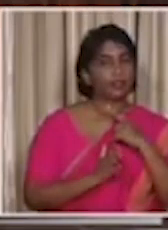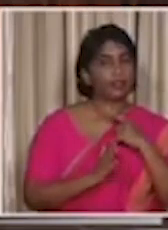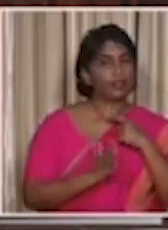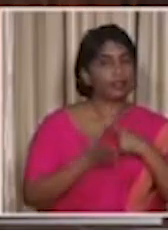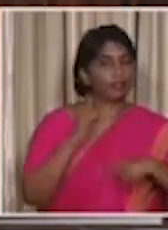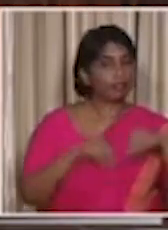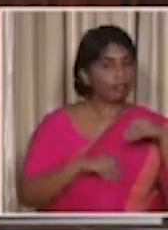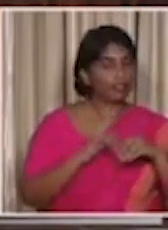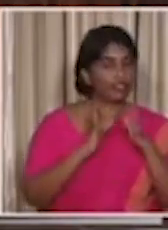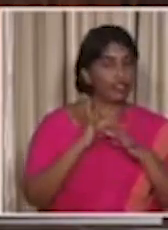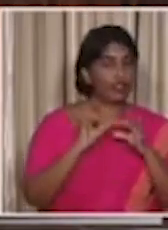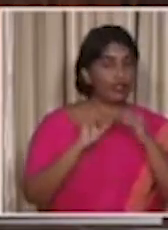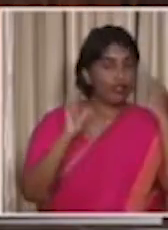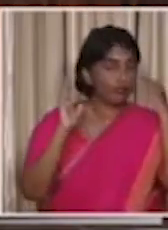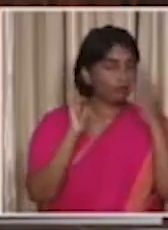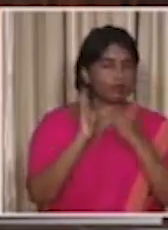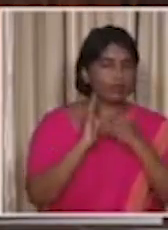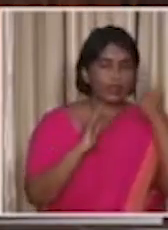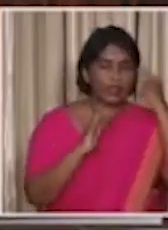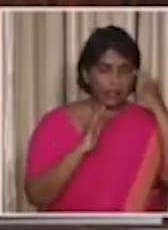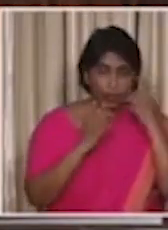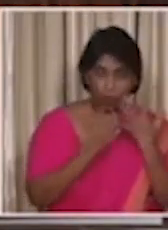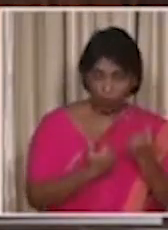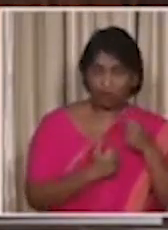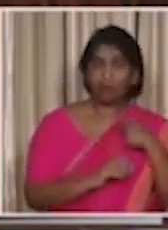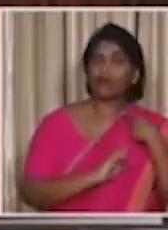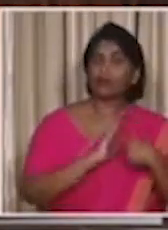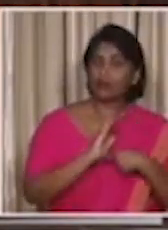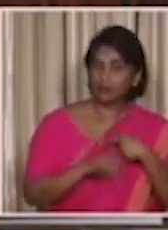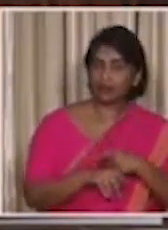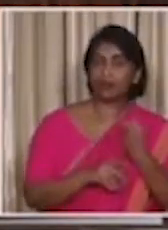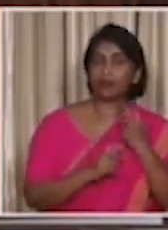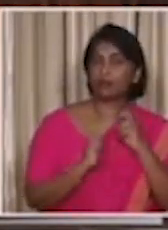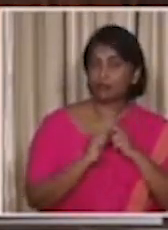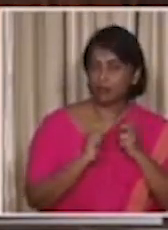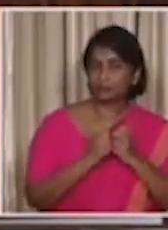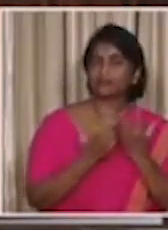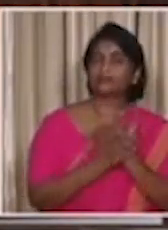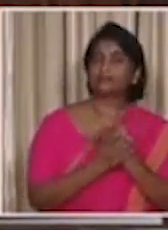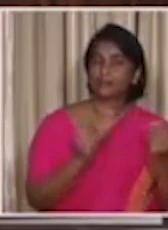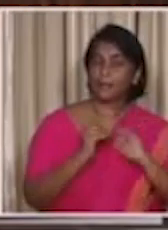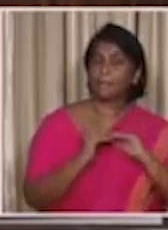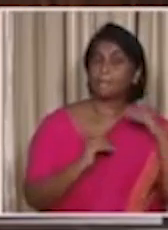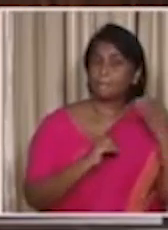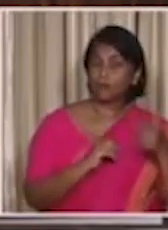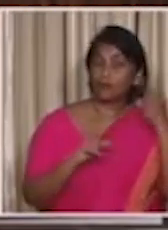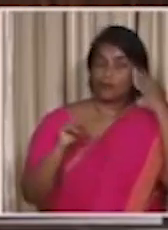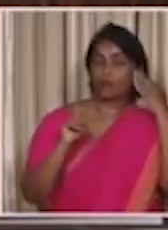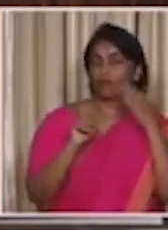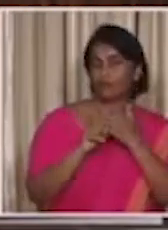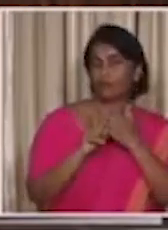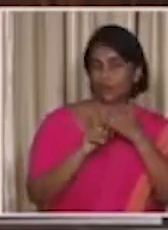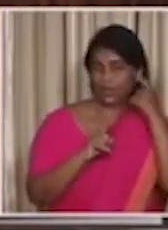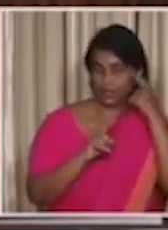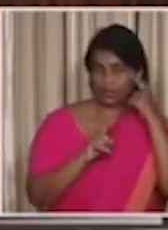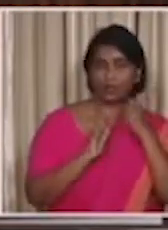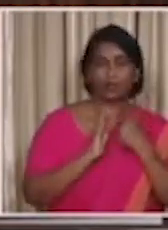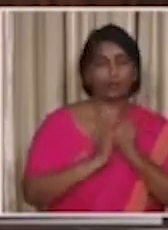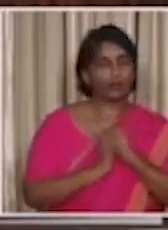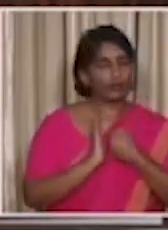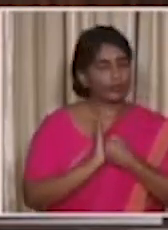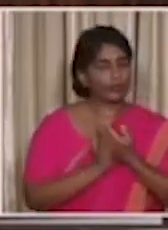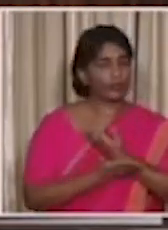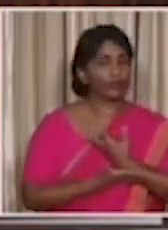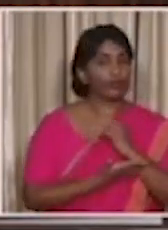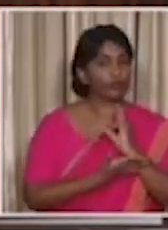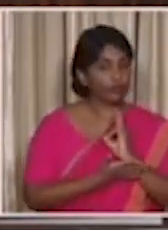දේශපාලන අරමුණු ගැන සිතන්ට අවශ්‍ය නම් රටේ මේ අර්බුදයෙන් මුදාගත් පසු ඒ ගැන හිතමු. ගෞතම බුදුන්